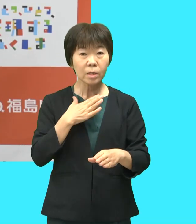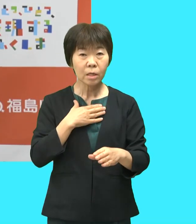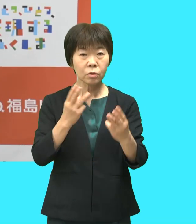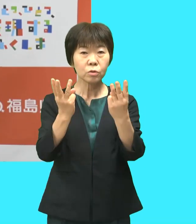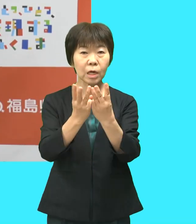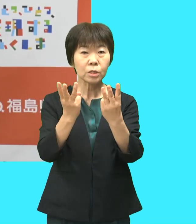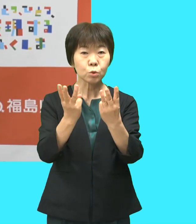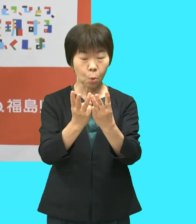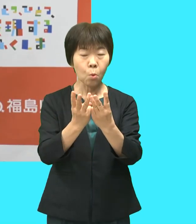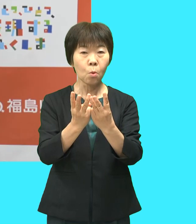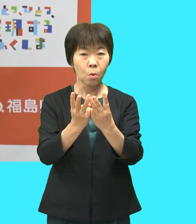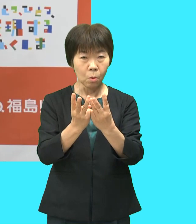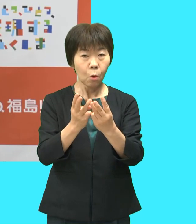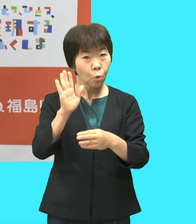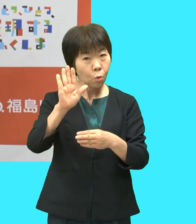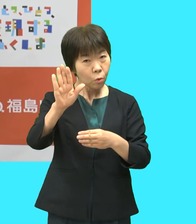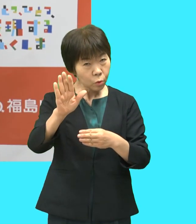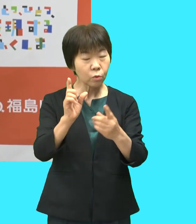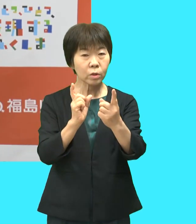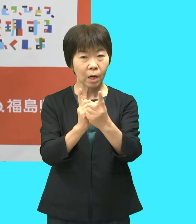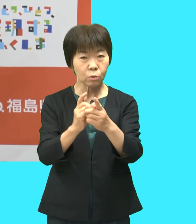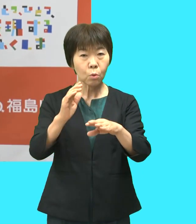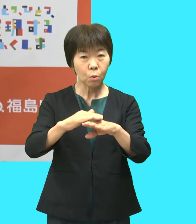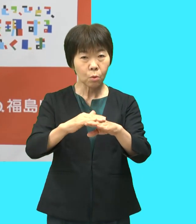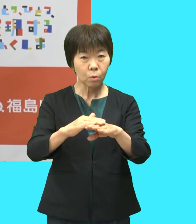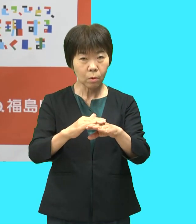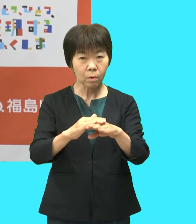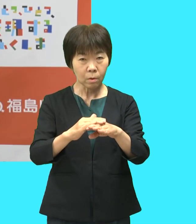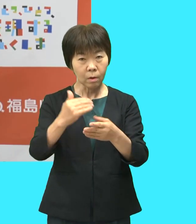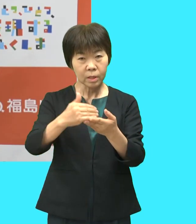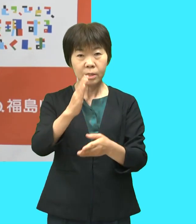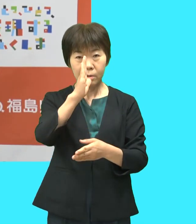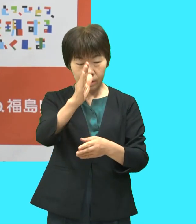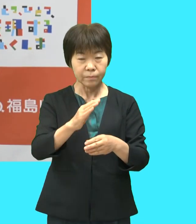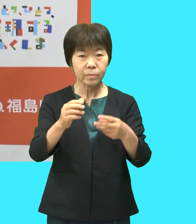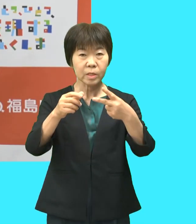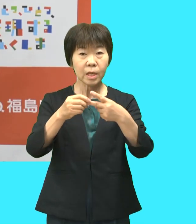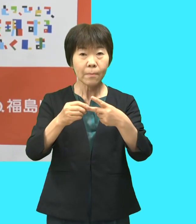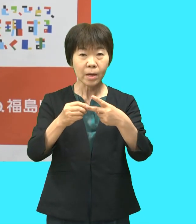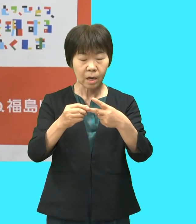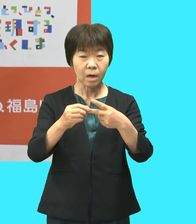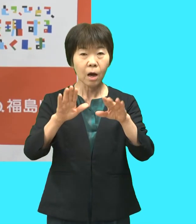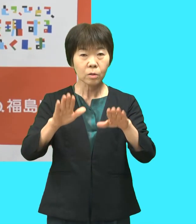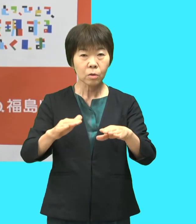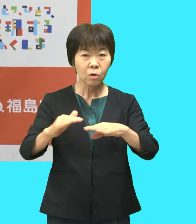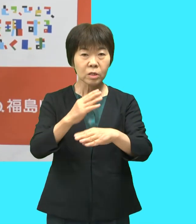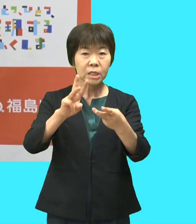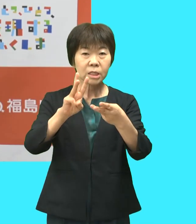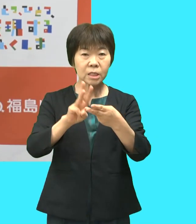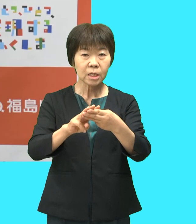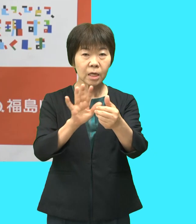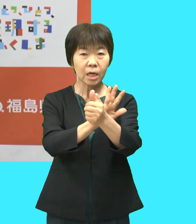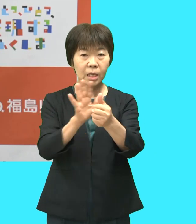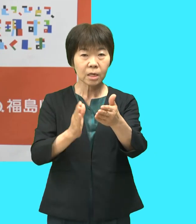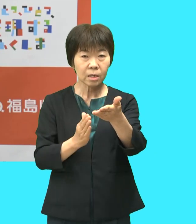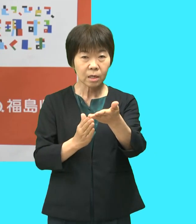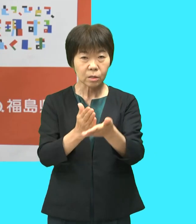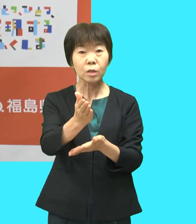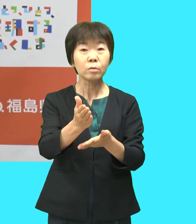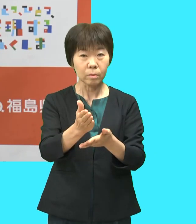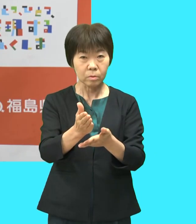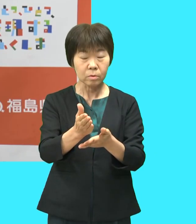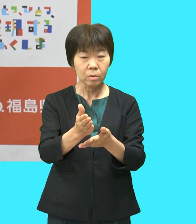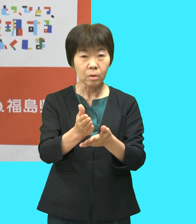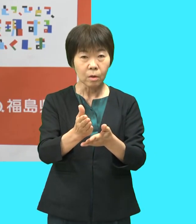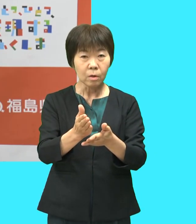泊施設数、あと今後の県の対応をまずお伺いします。あと2点目が本日岸田内閣が発足しますが、新